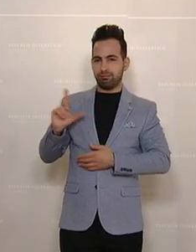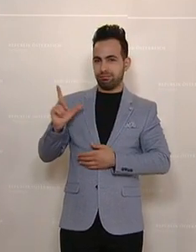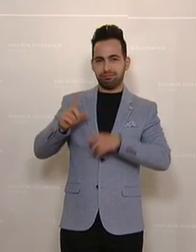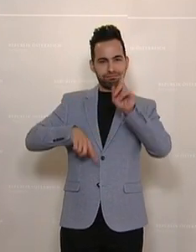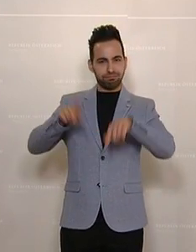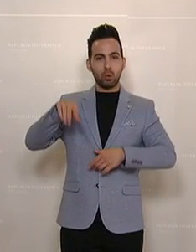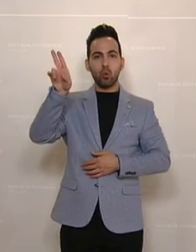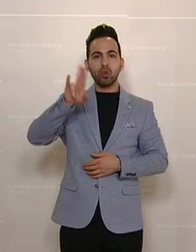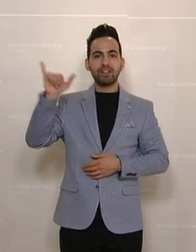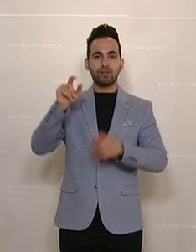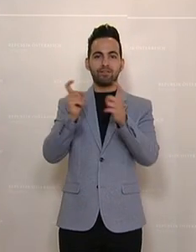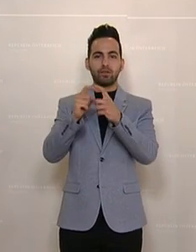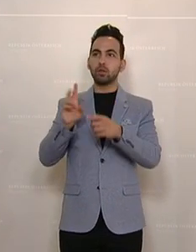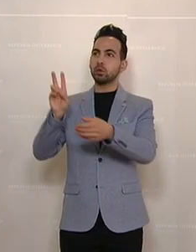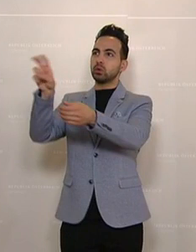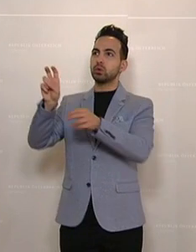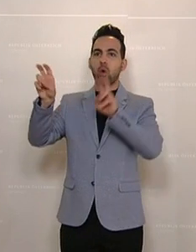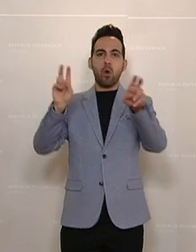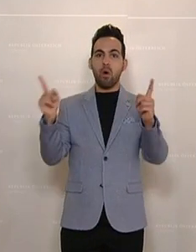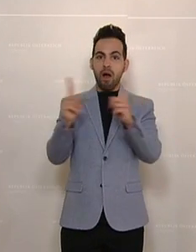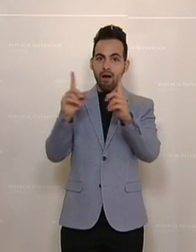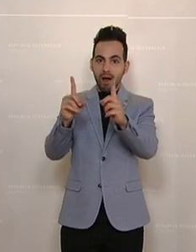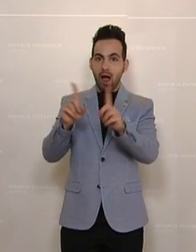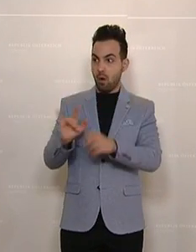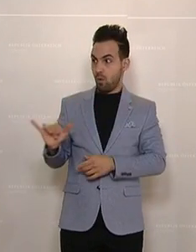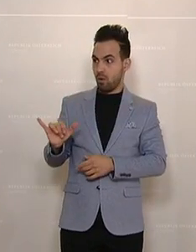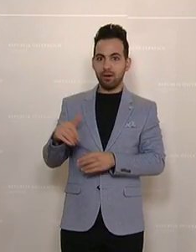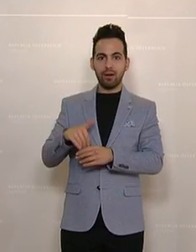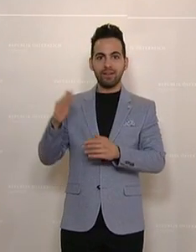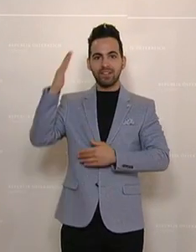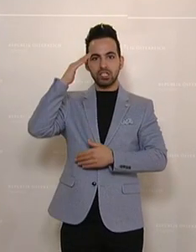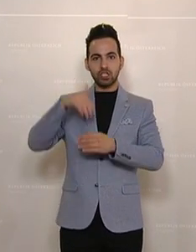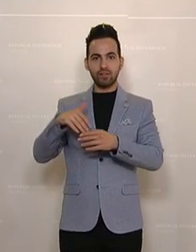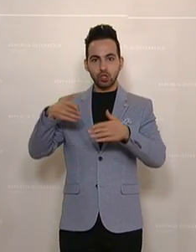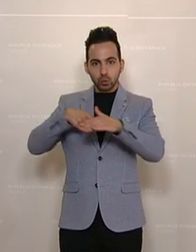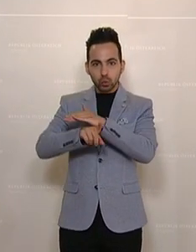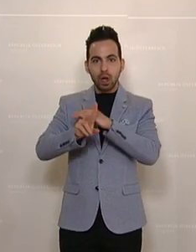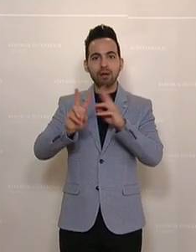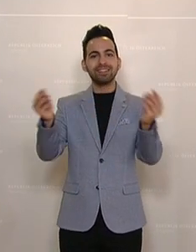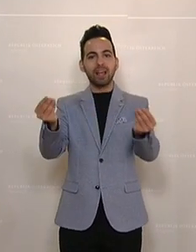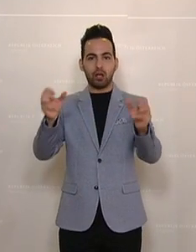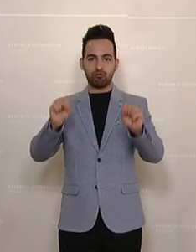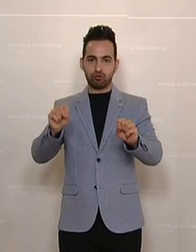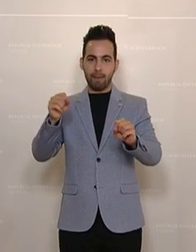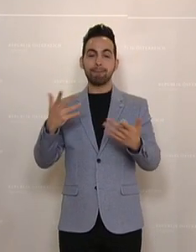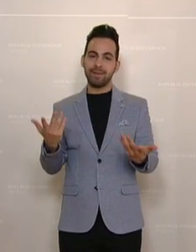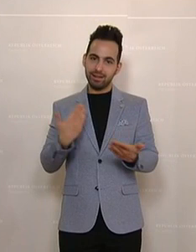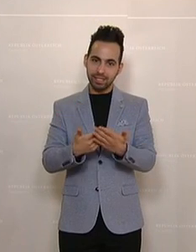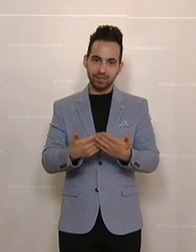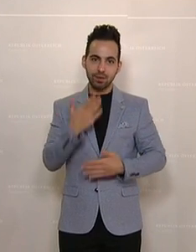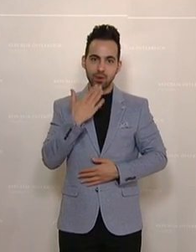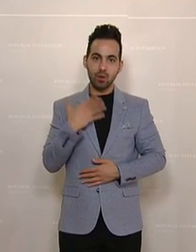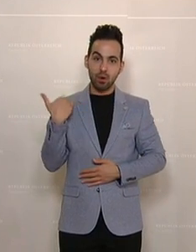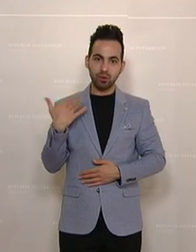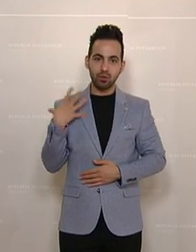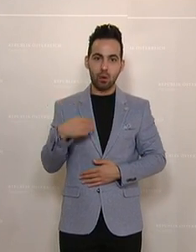unterschiedlichen Universitätsfunktionen und auch unser wissenschaftlicher Zugang zur Sache. Und deshalb möchte ich heute